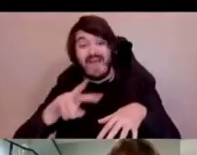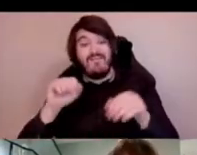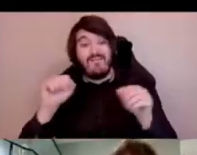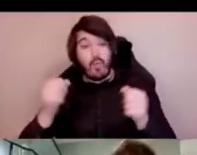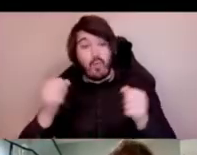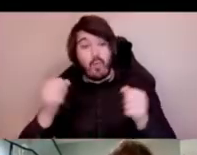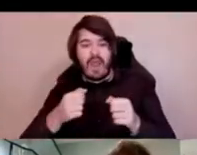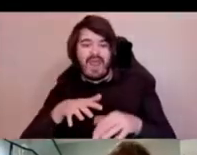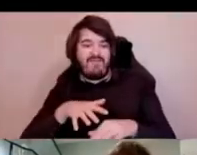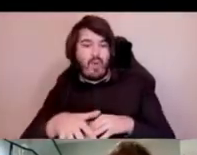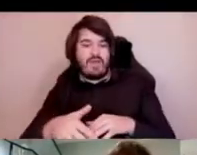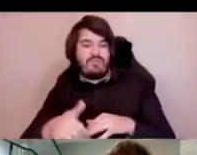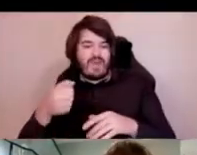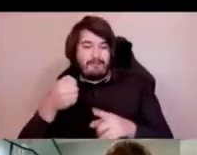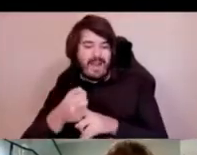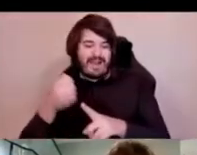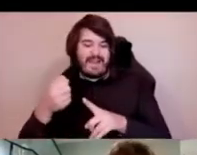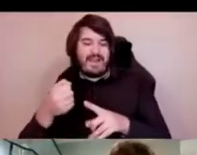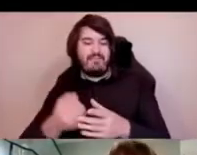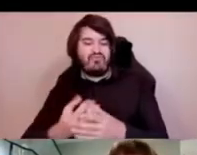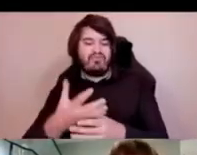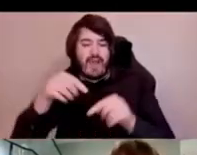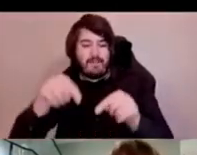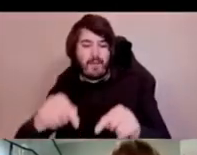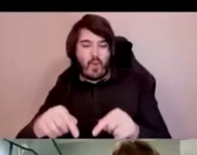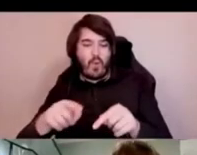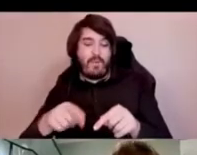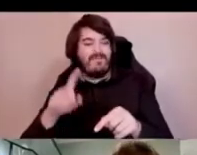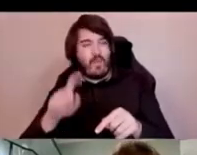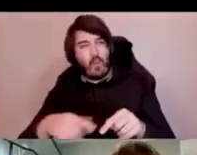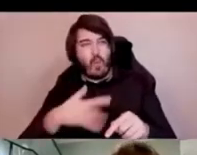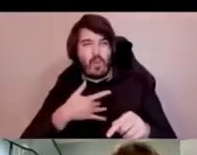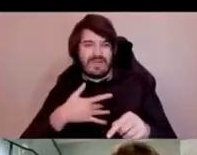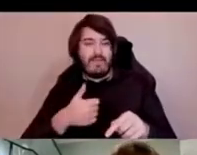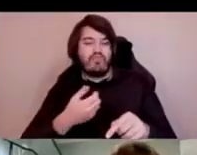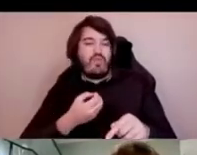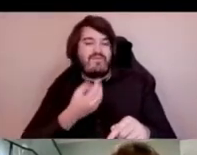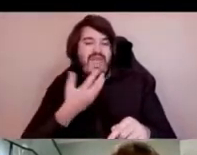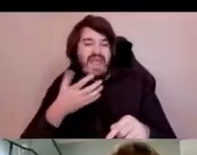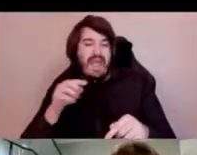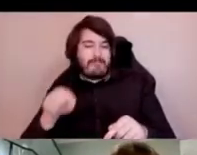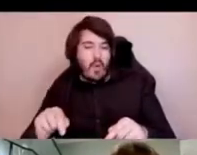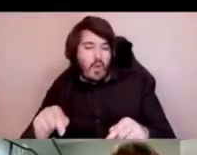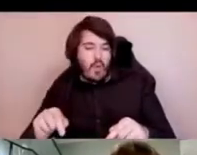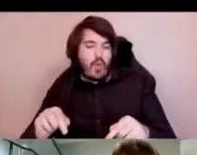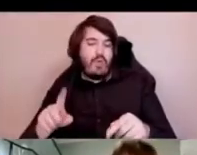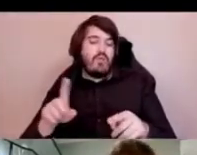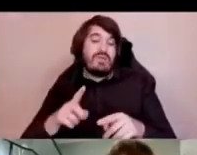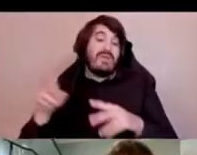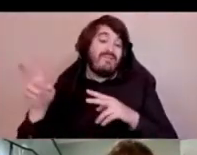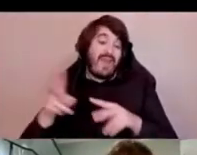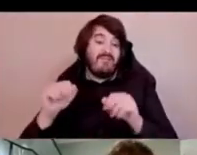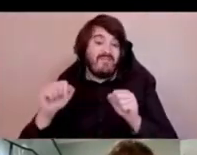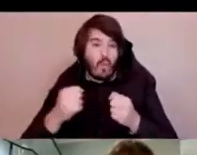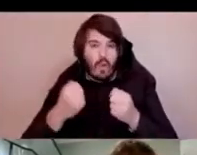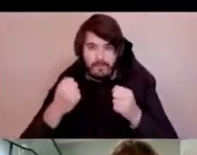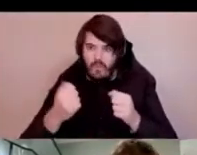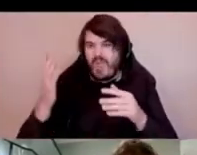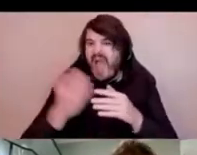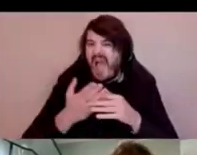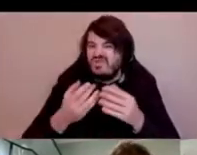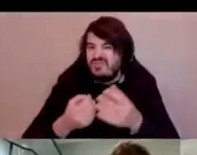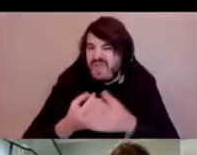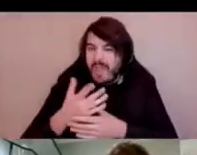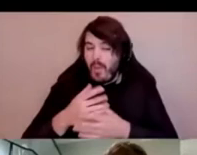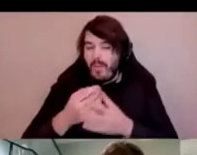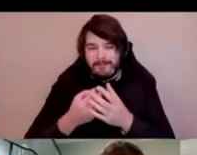affecter les cultures qui sont plus en bas. Il va falloir considérer que c'est plus frais. Et aussi, le vent froid, ben, il peut déranger les plantes parce